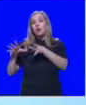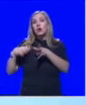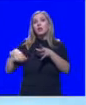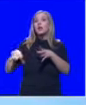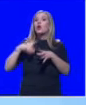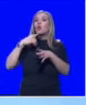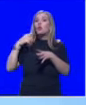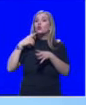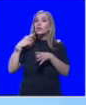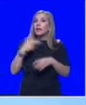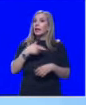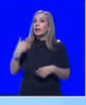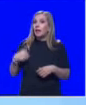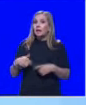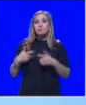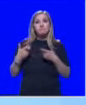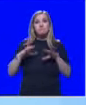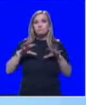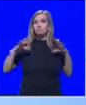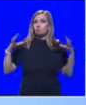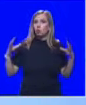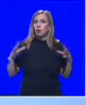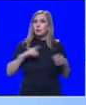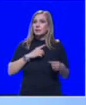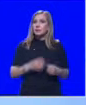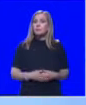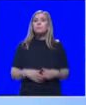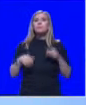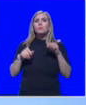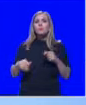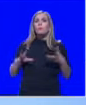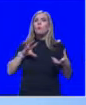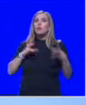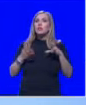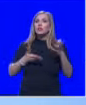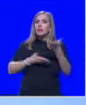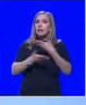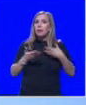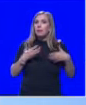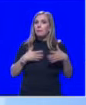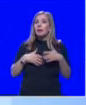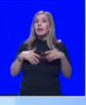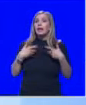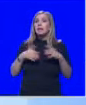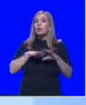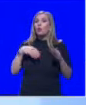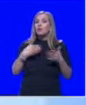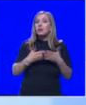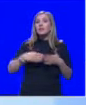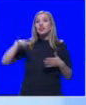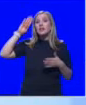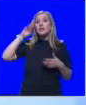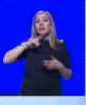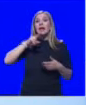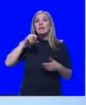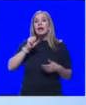съюзници. Дебата, който се води тук, политическия дебат в областта на службите за сигурност, е искането на оставката на шефа на ДАНС